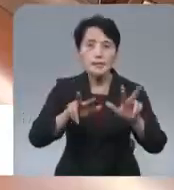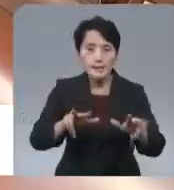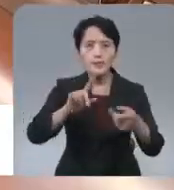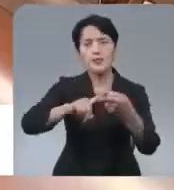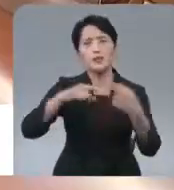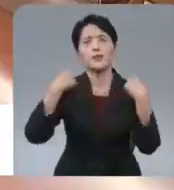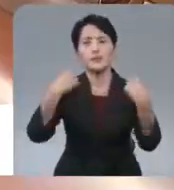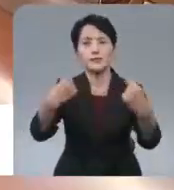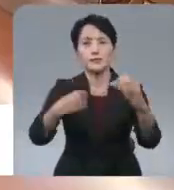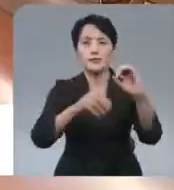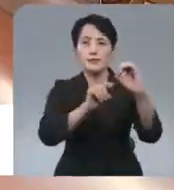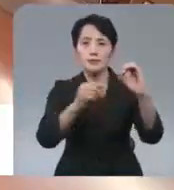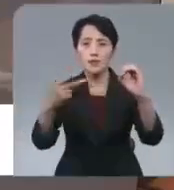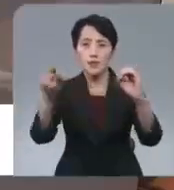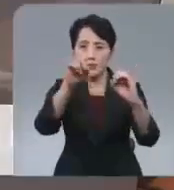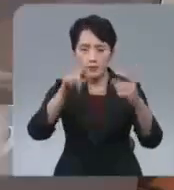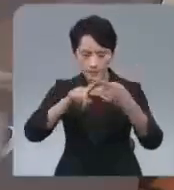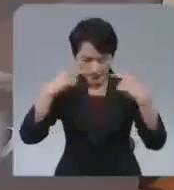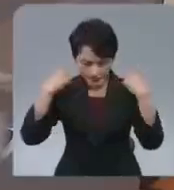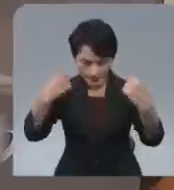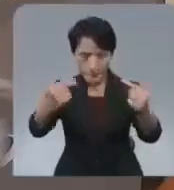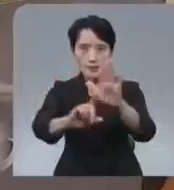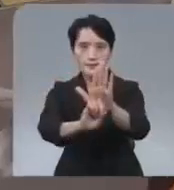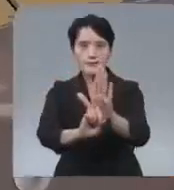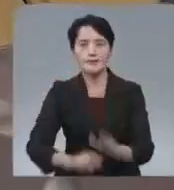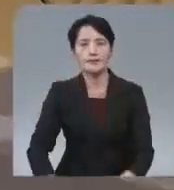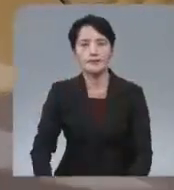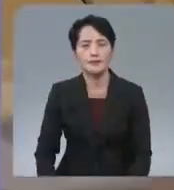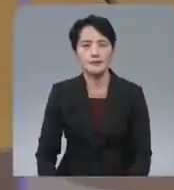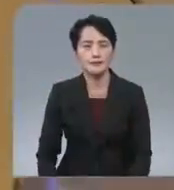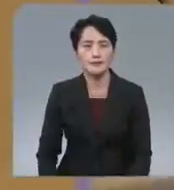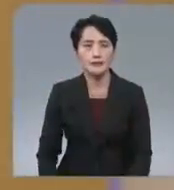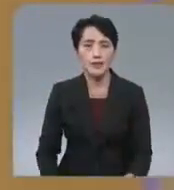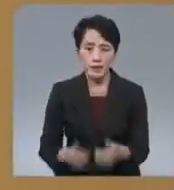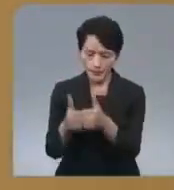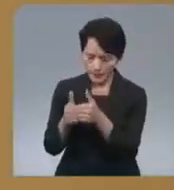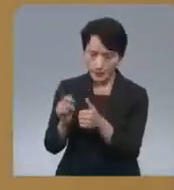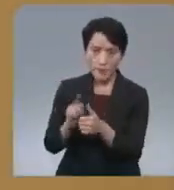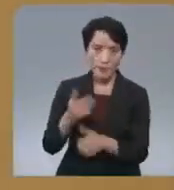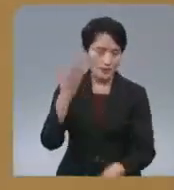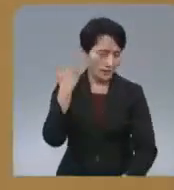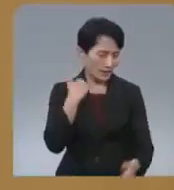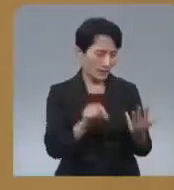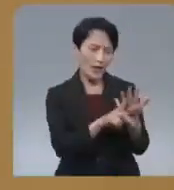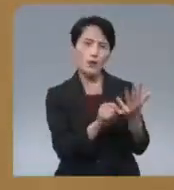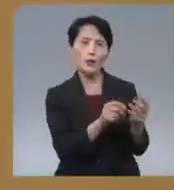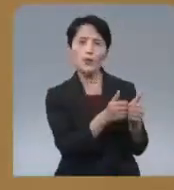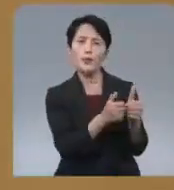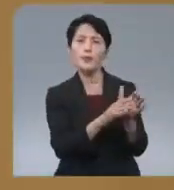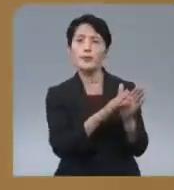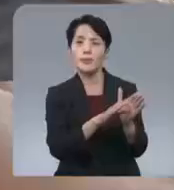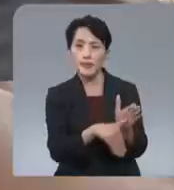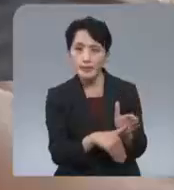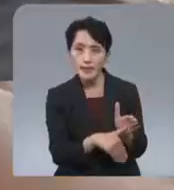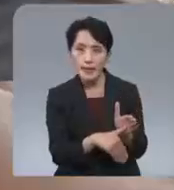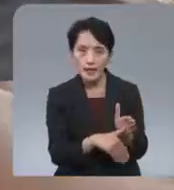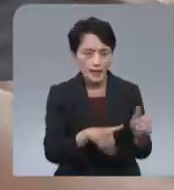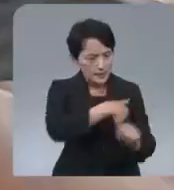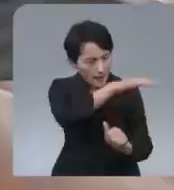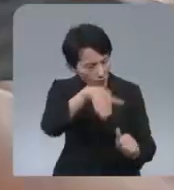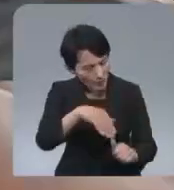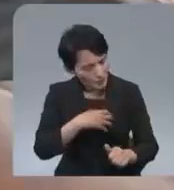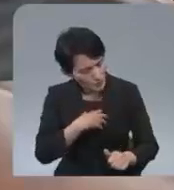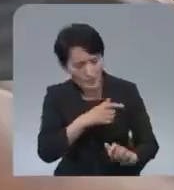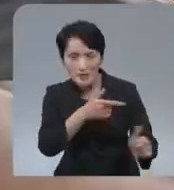замедление восстановления экономики из-за роста числа новых случаев к вид 19 активизацию инфляции и рост долгов